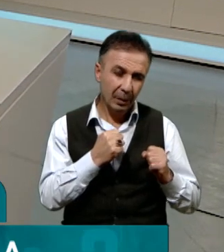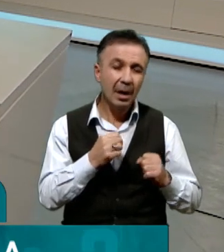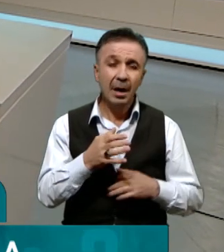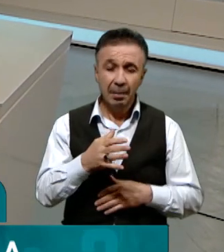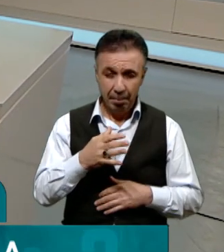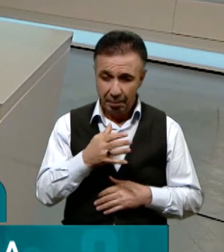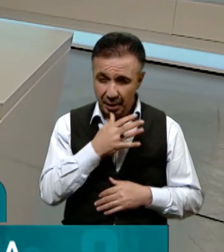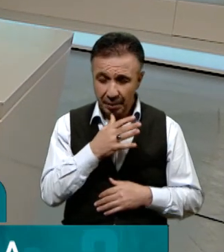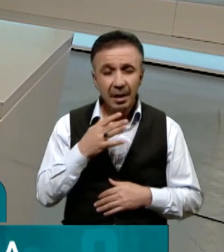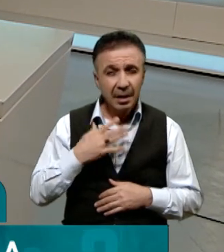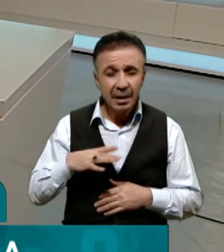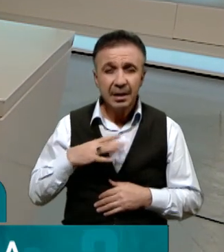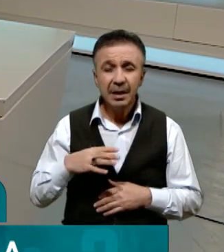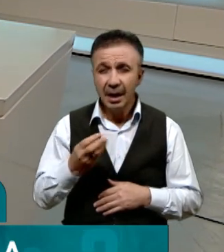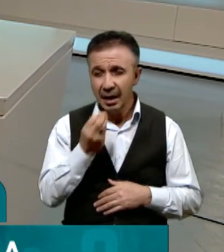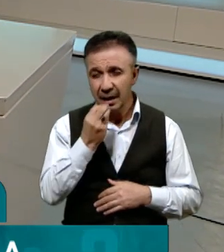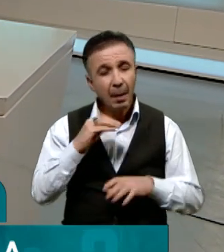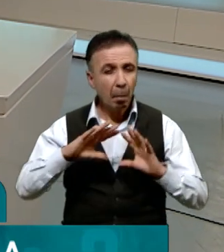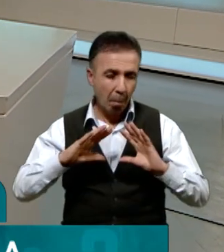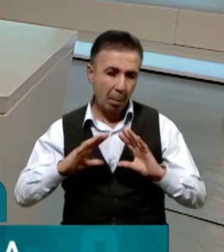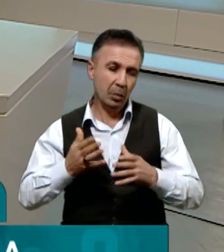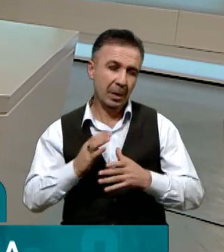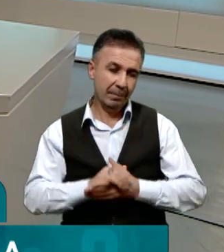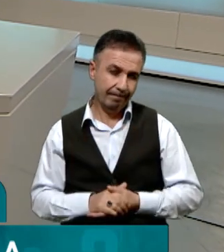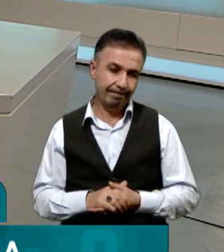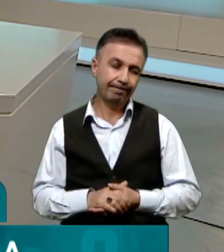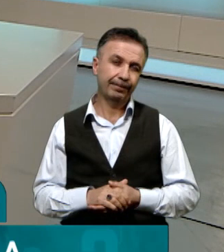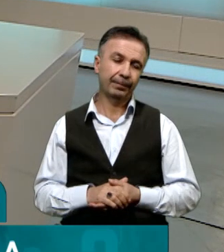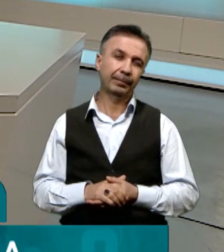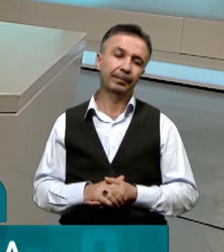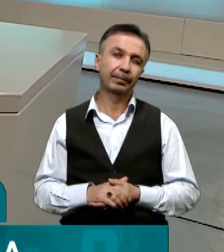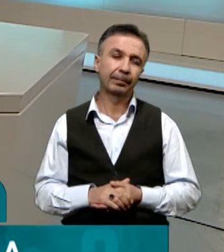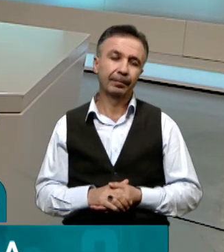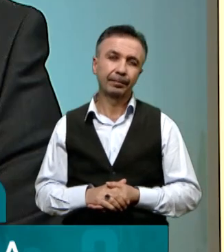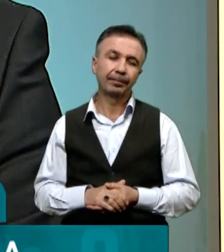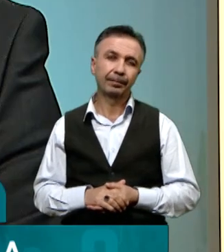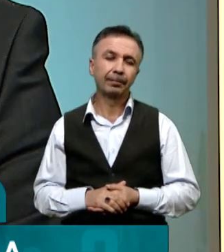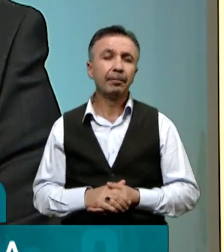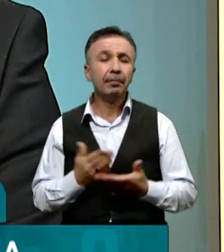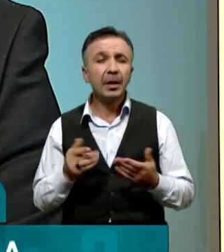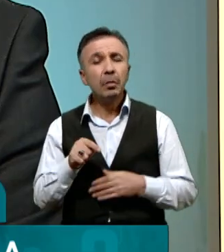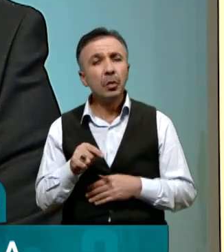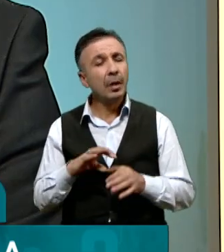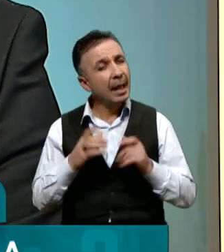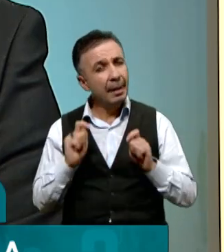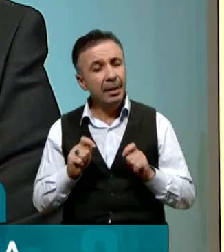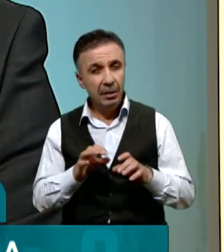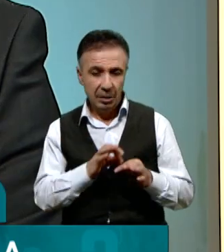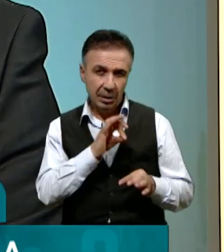orucu meşru bir mazeretimiz olmadan ne yapmaktır? Gün içerisinde bozmaktır. Peki bu ne yapar?